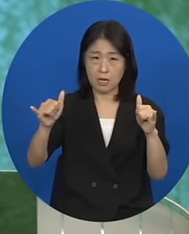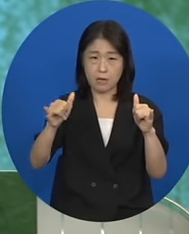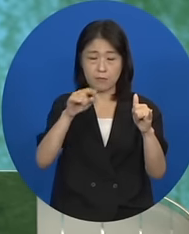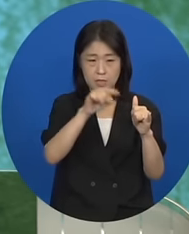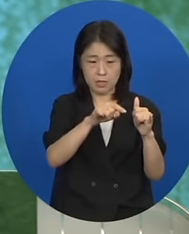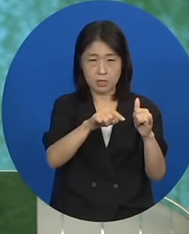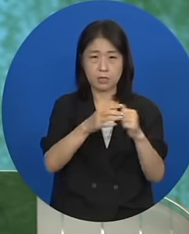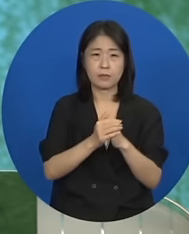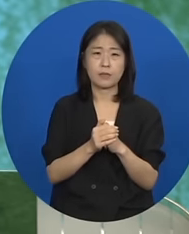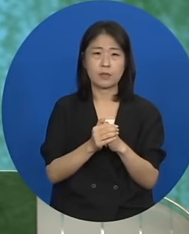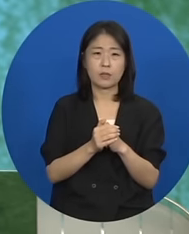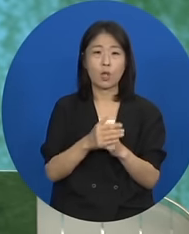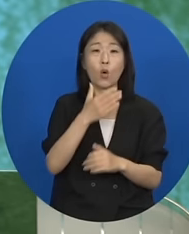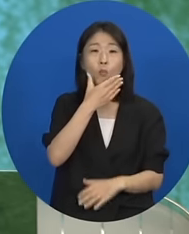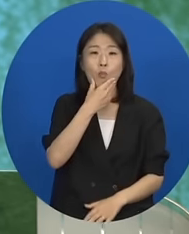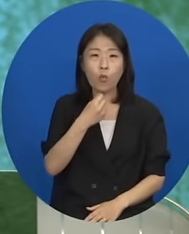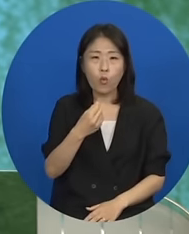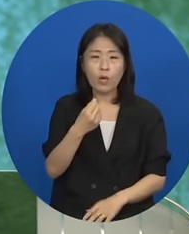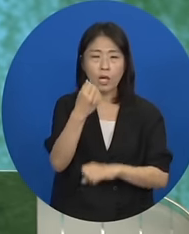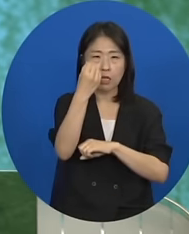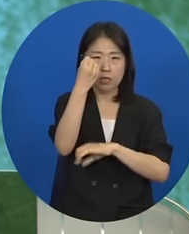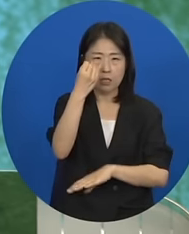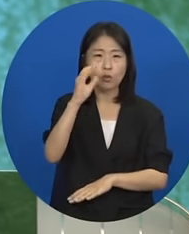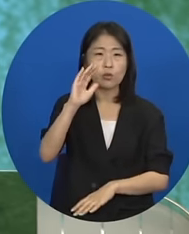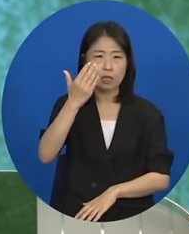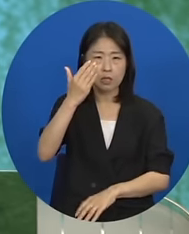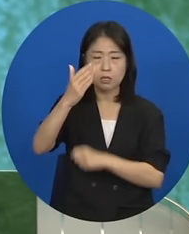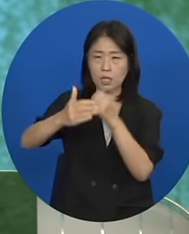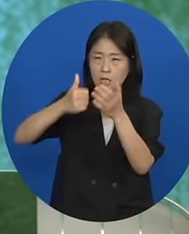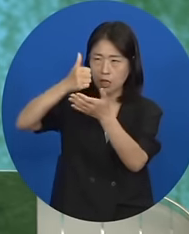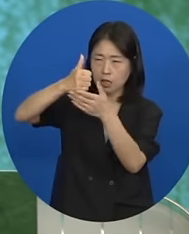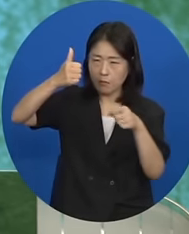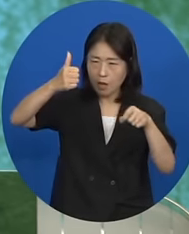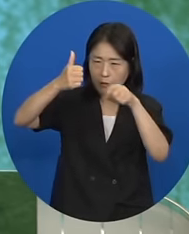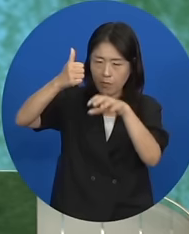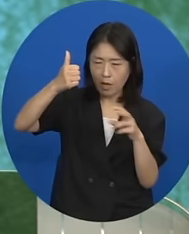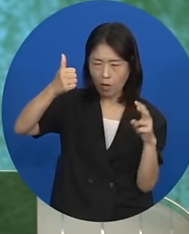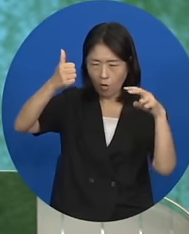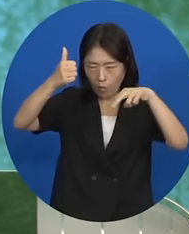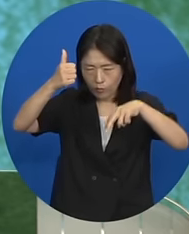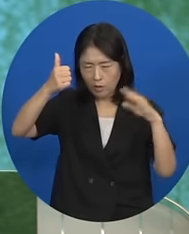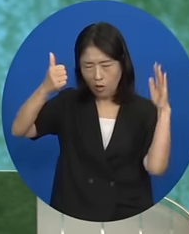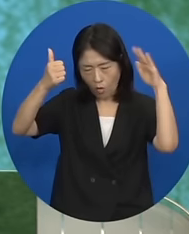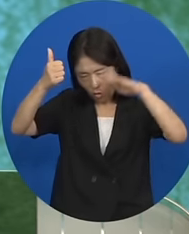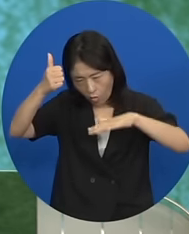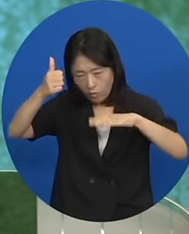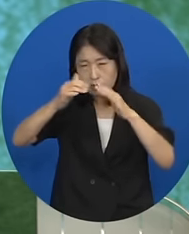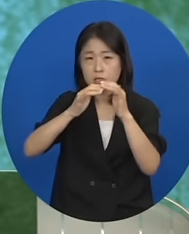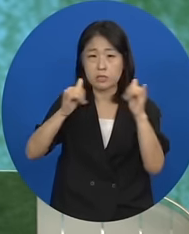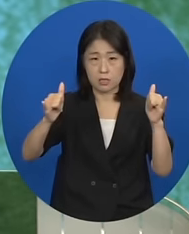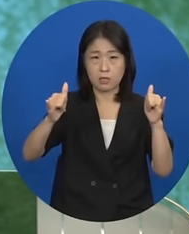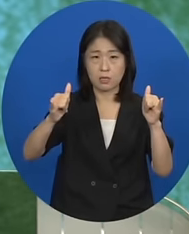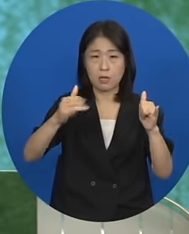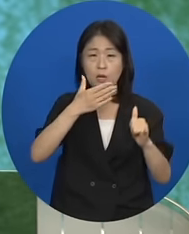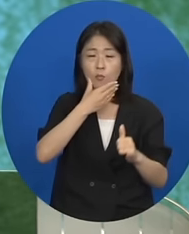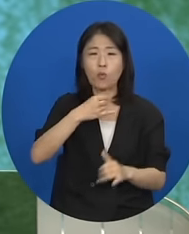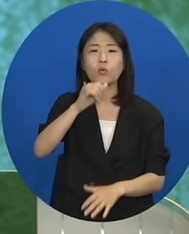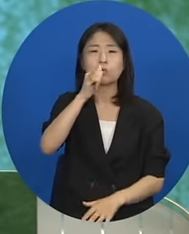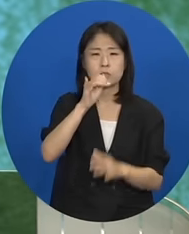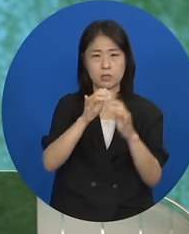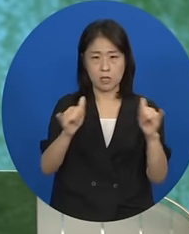진정 복의 내신 하나님 앞에 엎드 자 그리하여 또한 그 복의 근원이 되어지는 진정한 복 있는